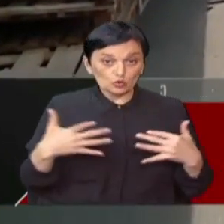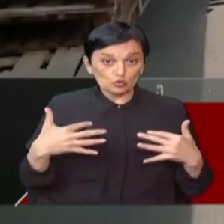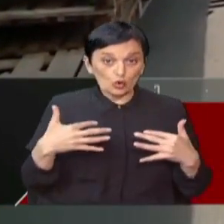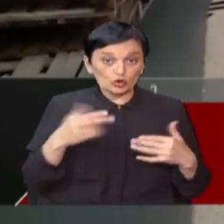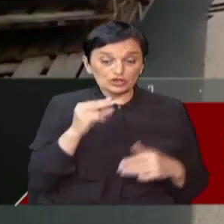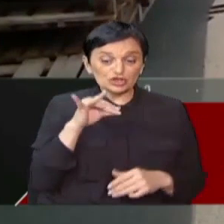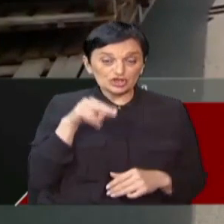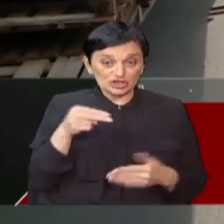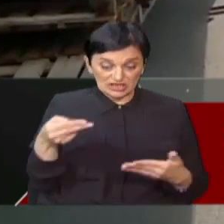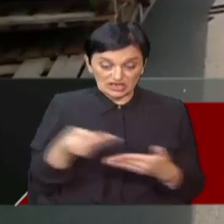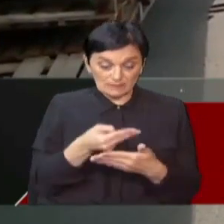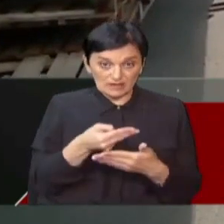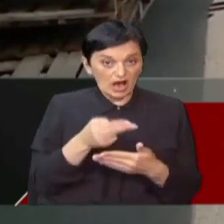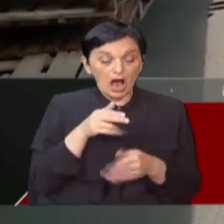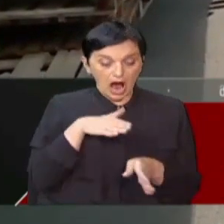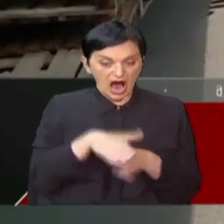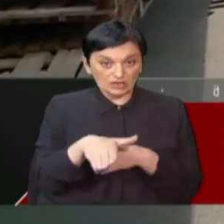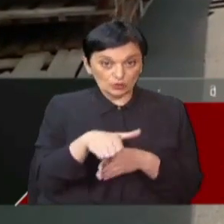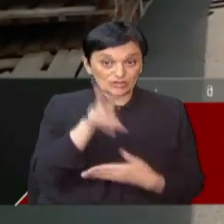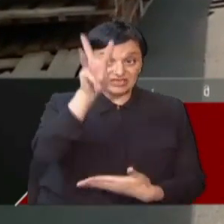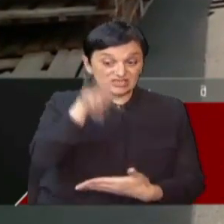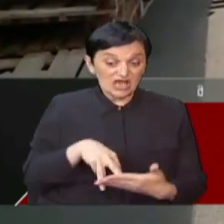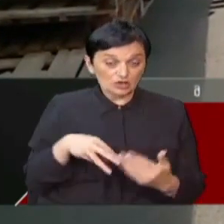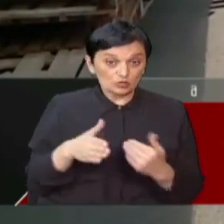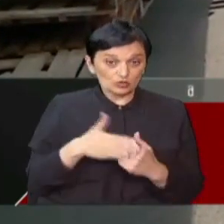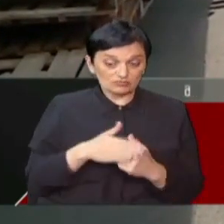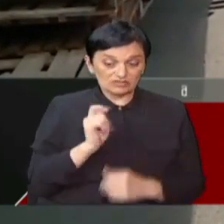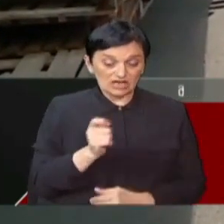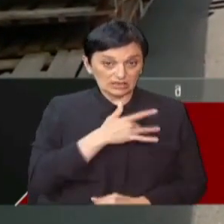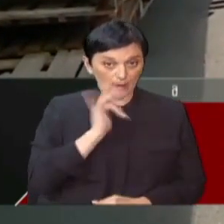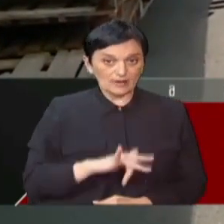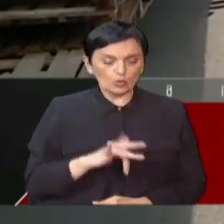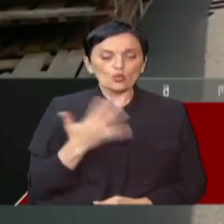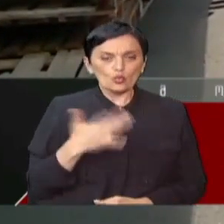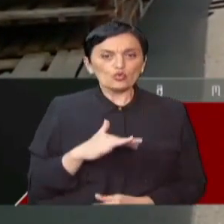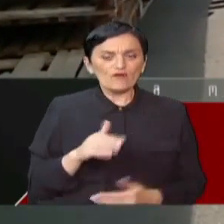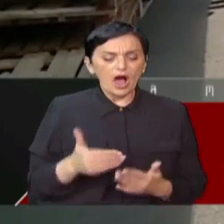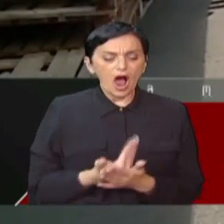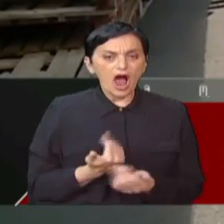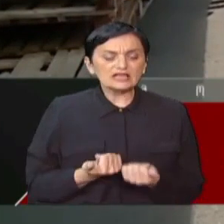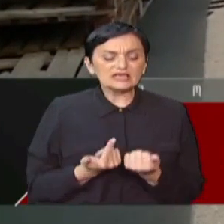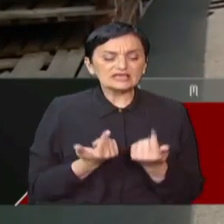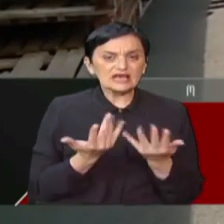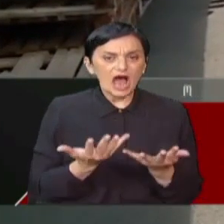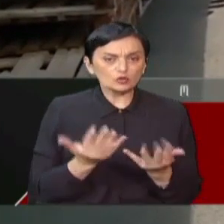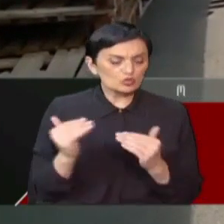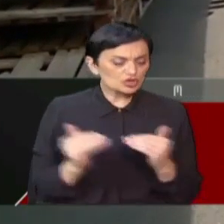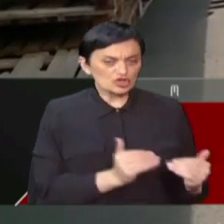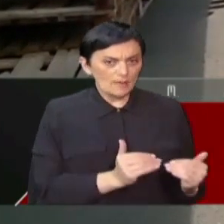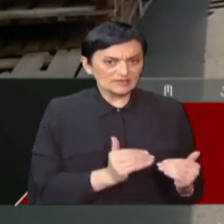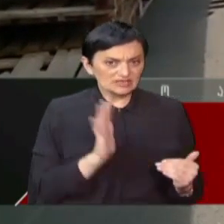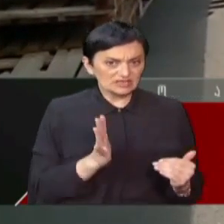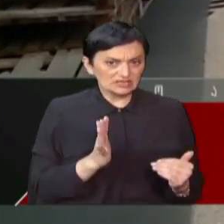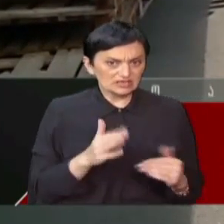რომ მოხდება და იმის აღსრულება და საჯარიმო სანქციის გამკაცრება. ეს უკვე ახალ რაოდენობას მინიმუმამდე და